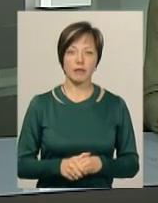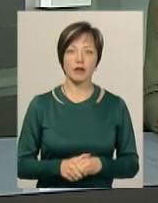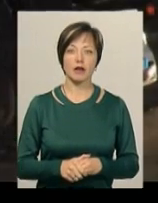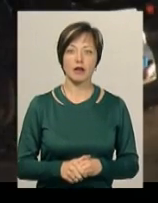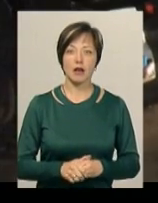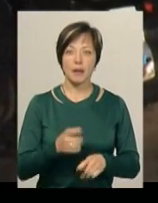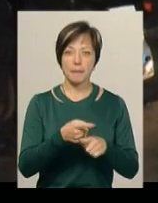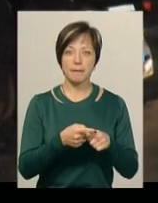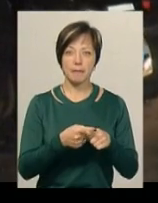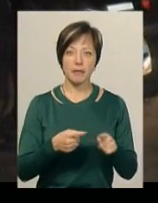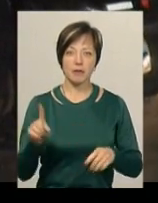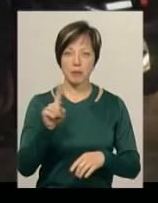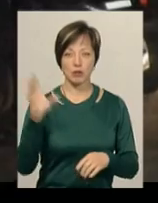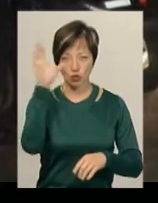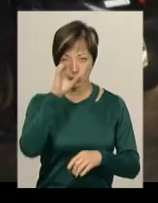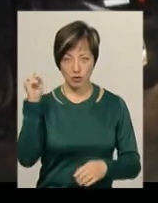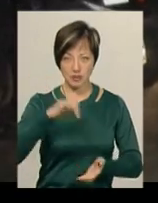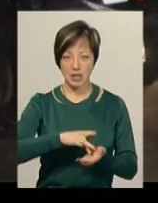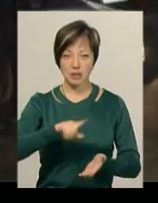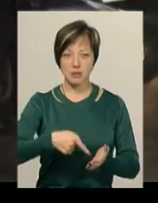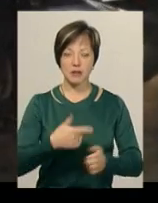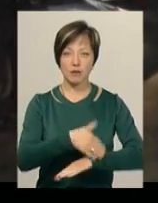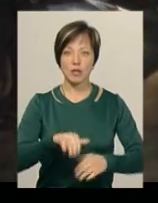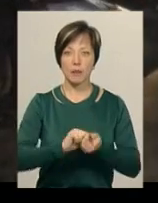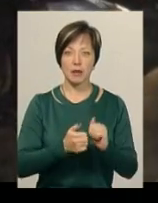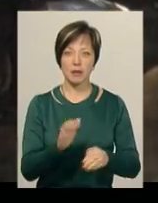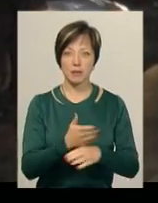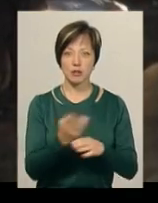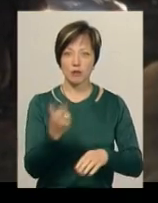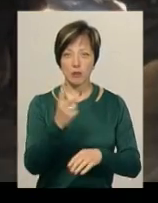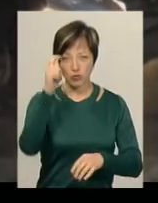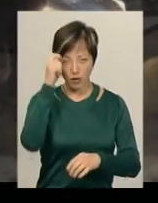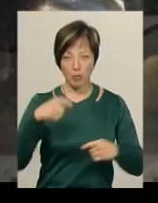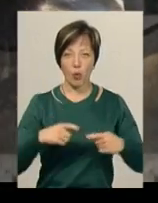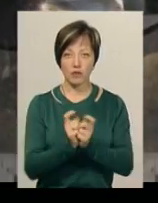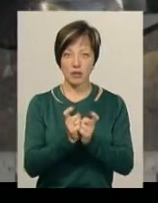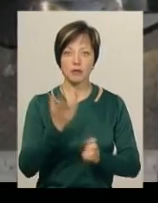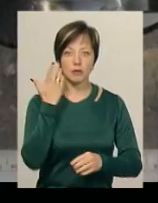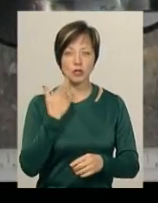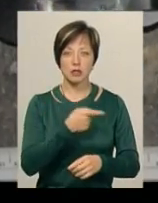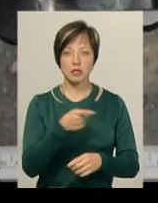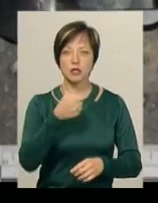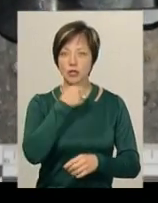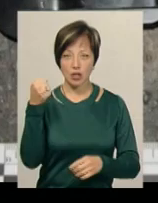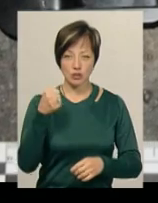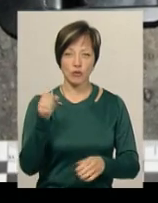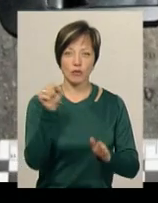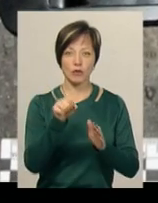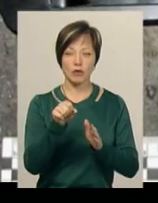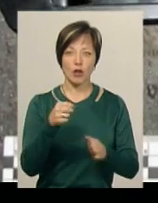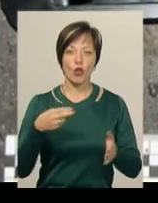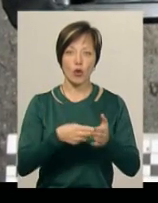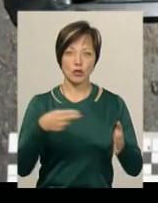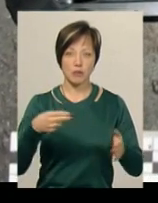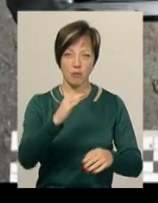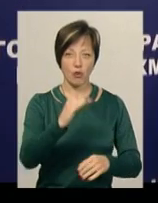Нагадаю, о пів на першу ночі у центрі міста на вулиці Кам'янецькій між двома чоловіками стався конфлікт, під час якого старший чоловік ударив ножем